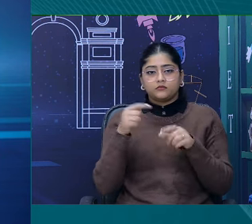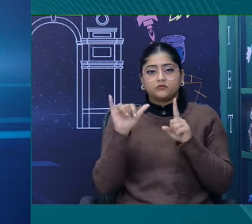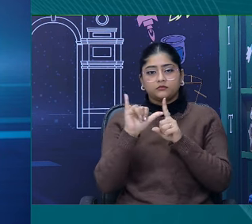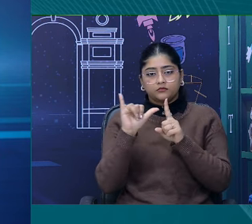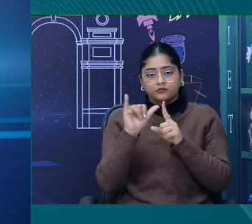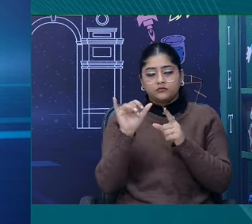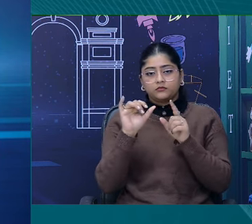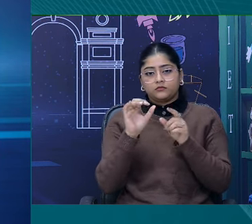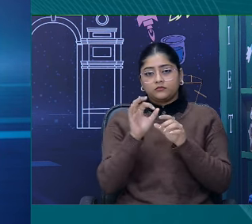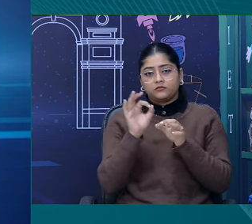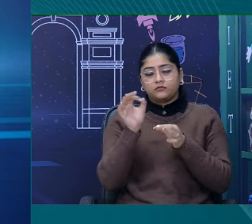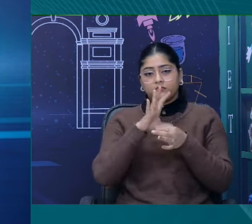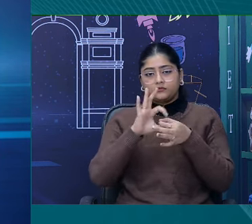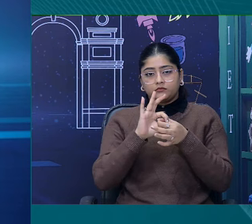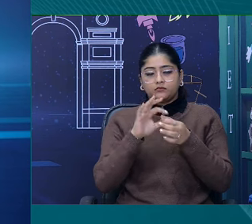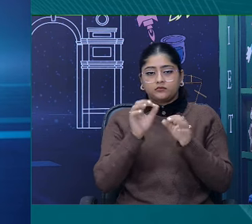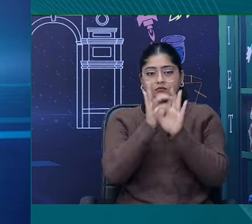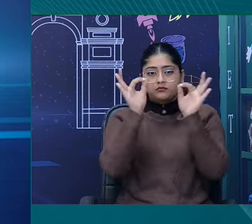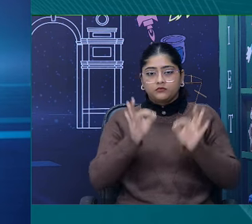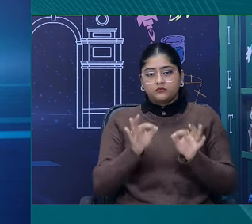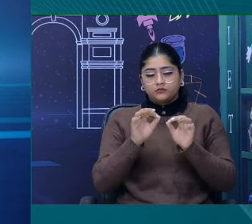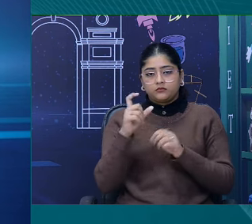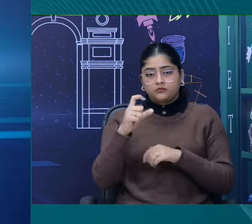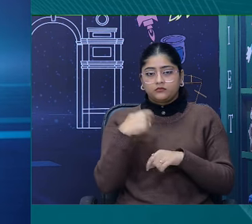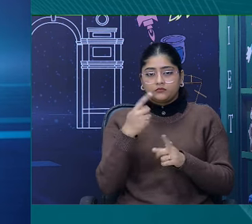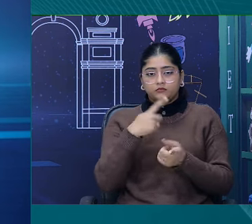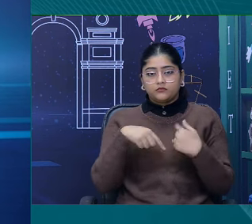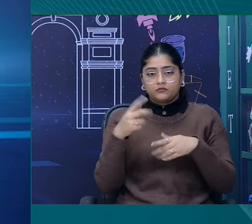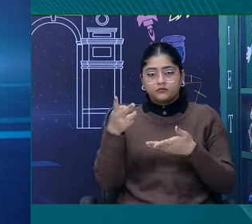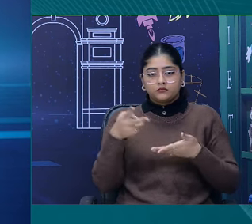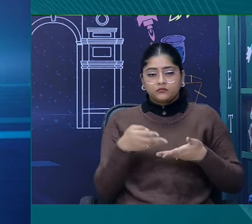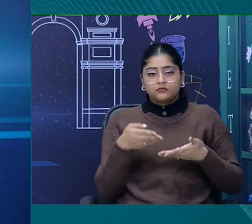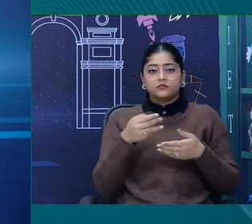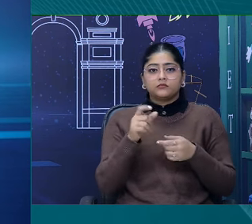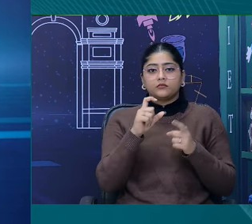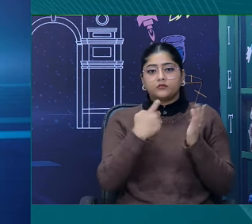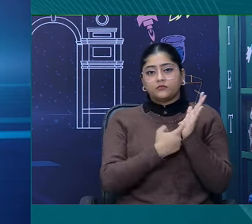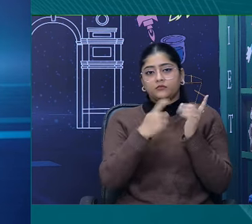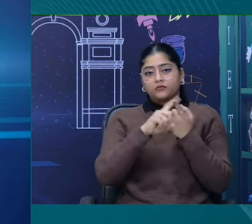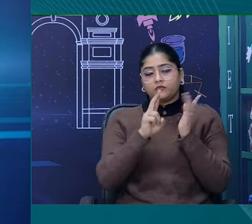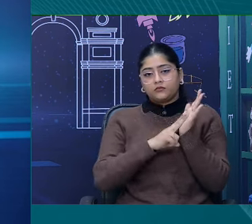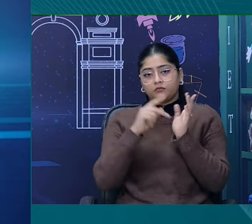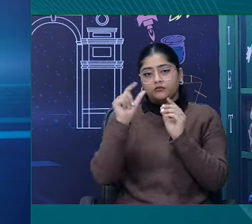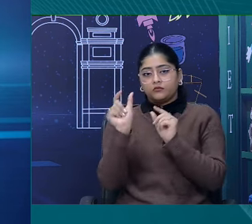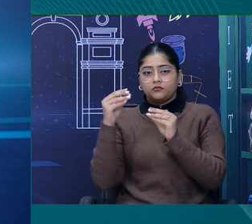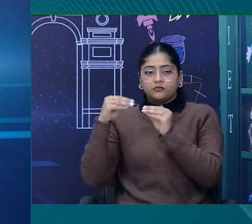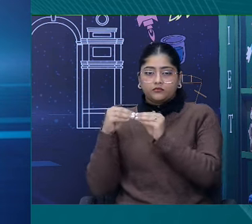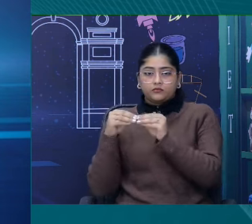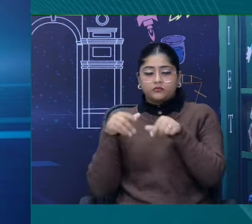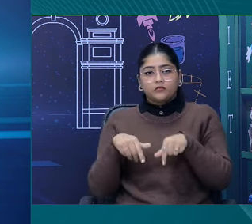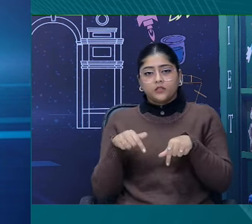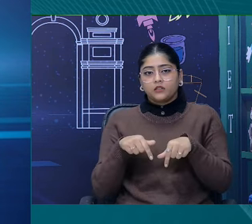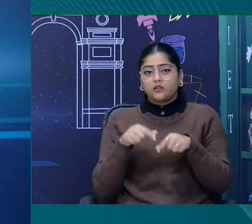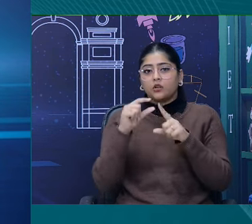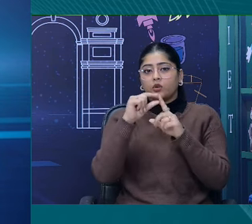youtube0 ऑफिशियल आप सभी का स्वागत करती हूं मैं रेणु भट्ट अपने इस लाइव इंटरेक्शन में और इस सत्र को हम लेकर